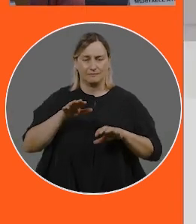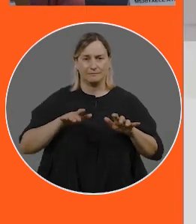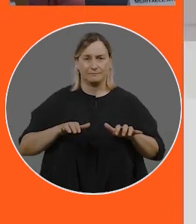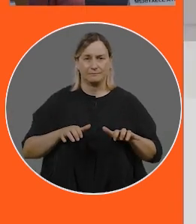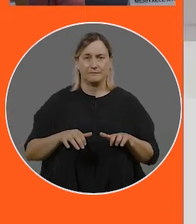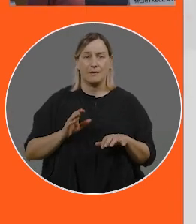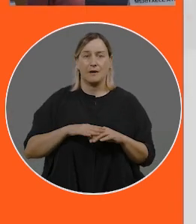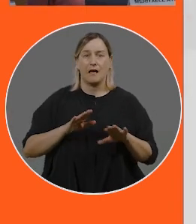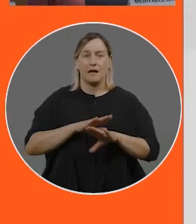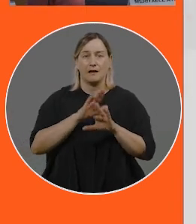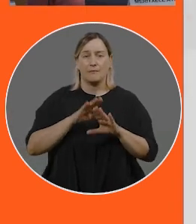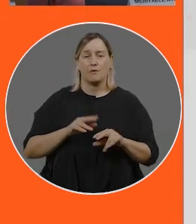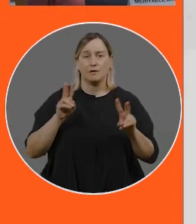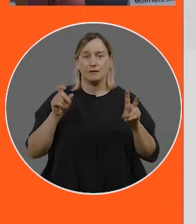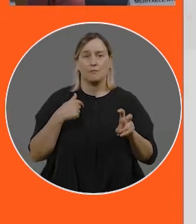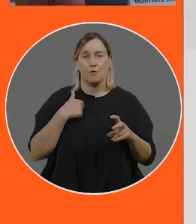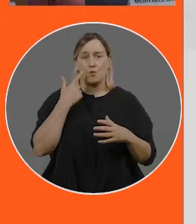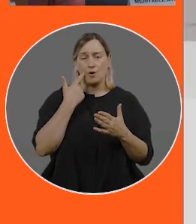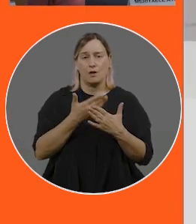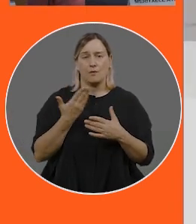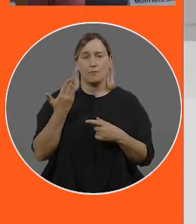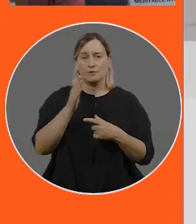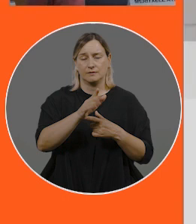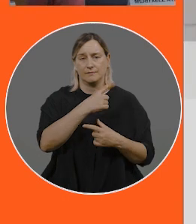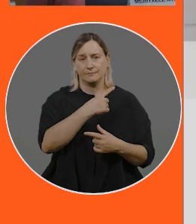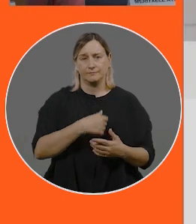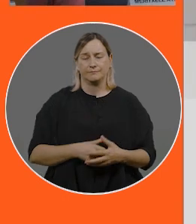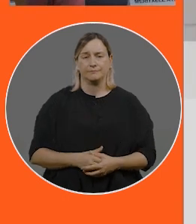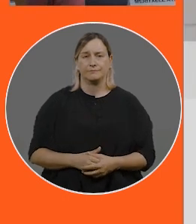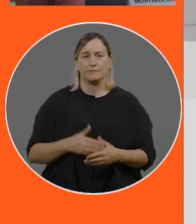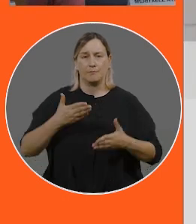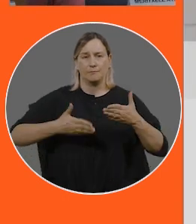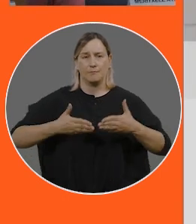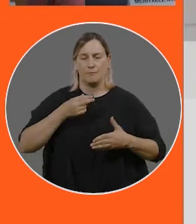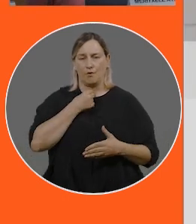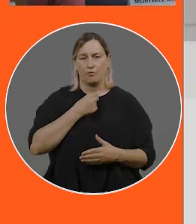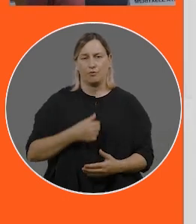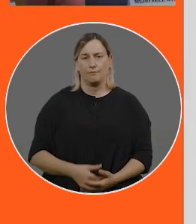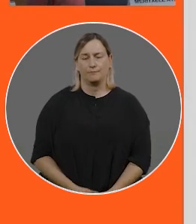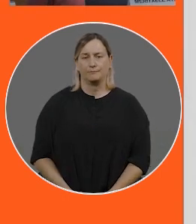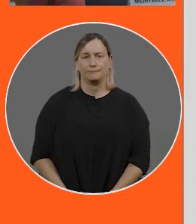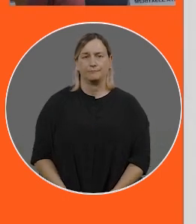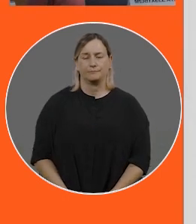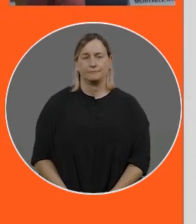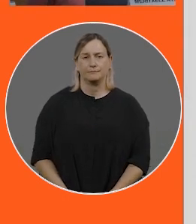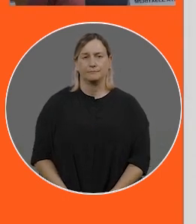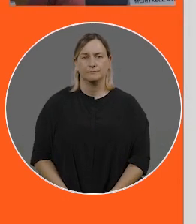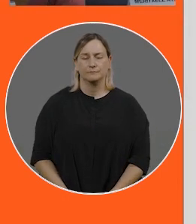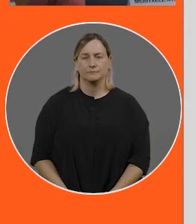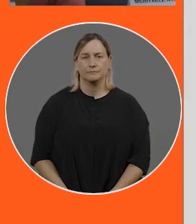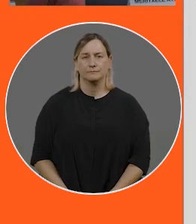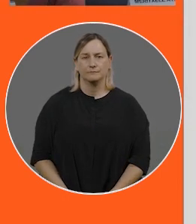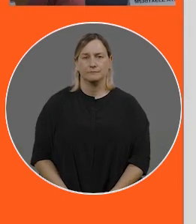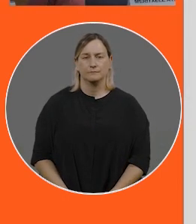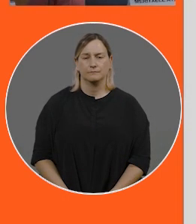acabar una petita mostració. Festes generals i locals, calendari laboral 2020, Ponderacions Catalunya 2.